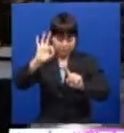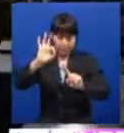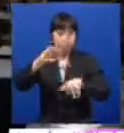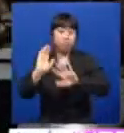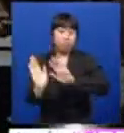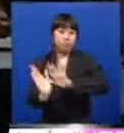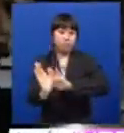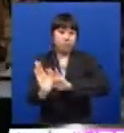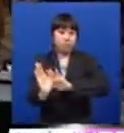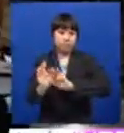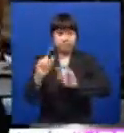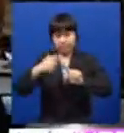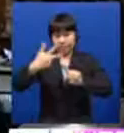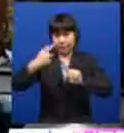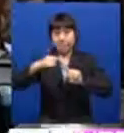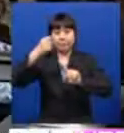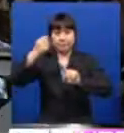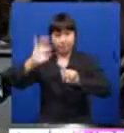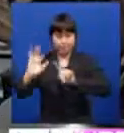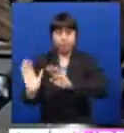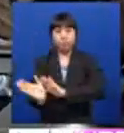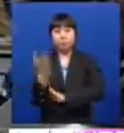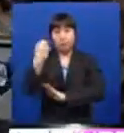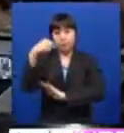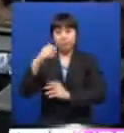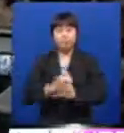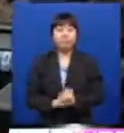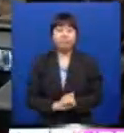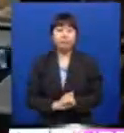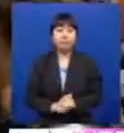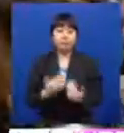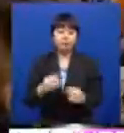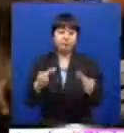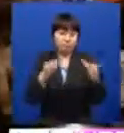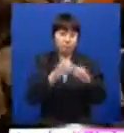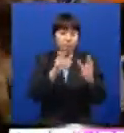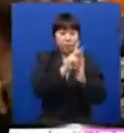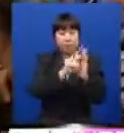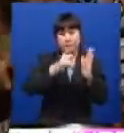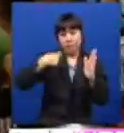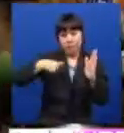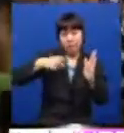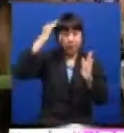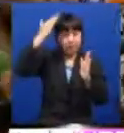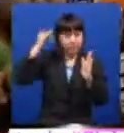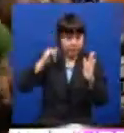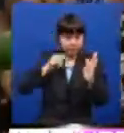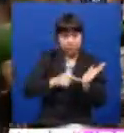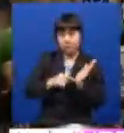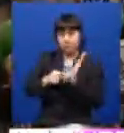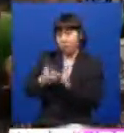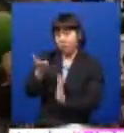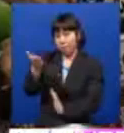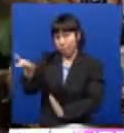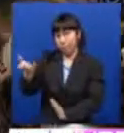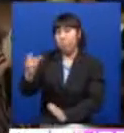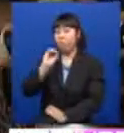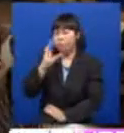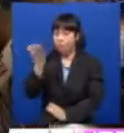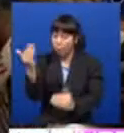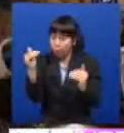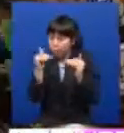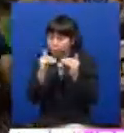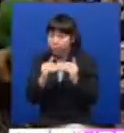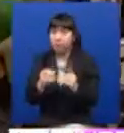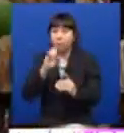นขณะที่ทีมทนายความของนางสาวยิ่งลักษณ์ได้เดินทางเข้ายื่นขอความเป็นธรรมต่ออัยการสูงสุดพร้อมชี้แจง